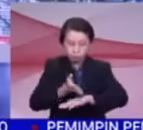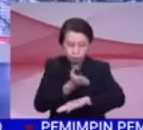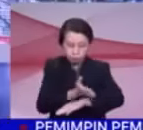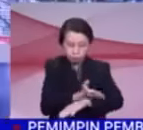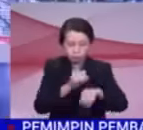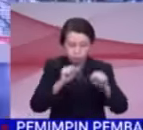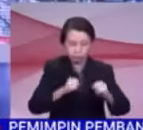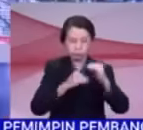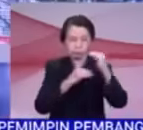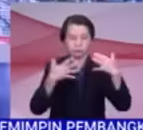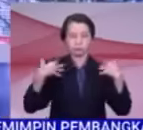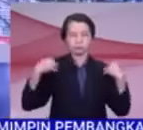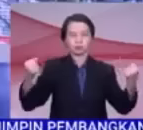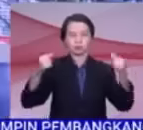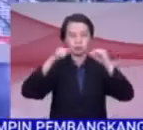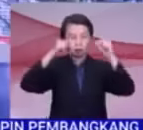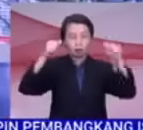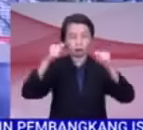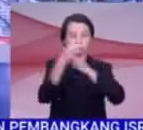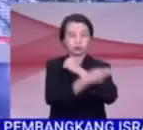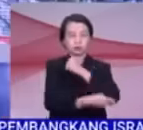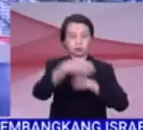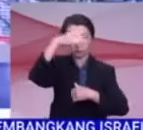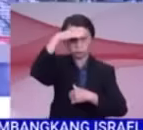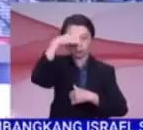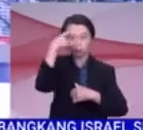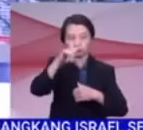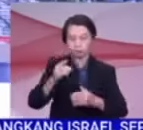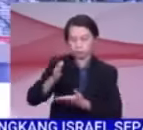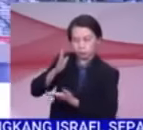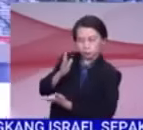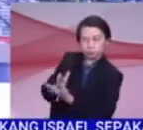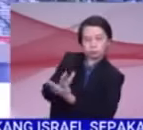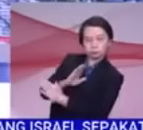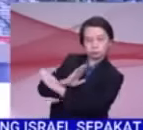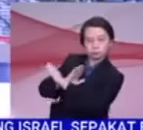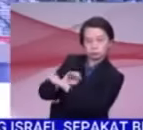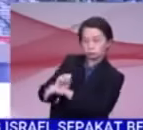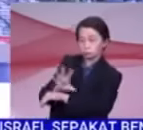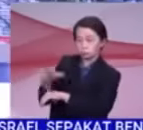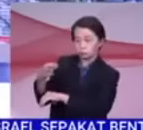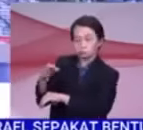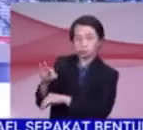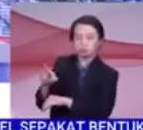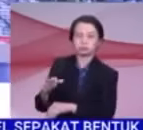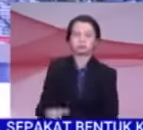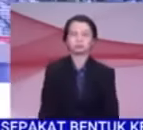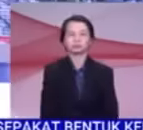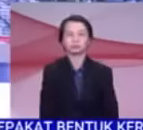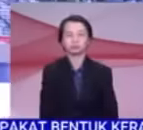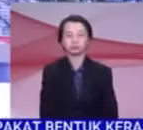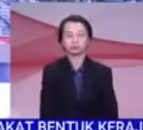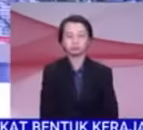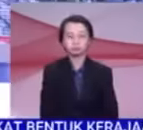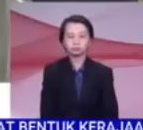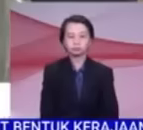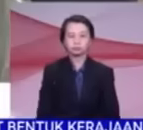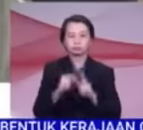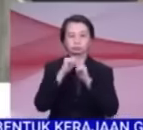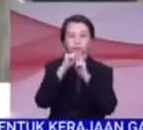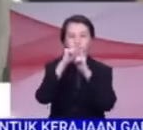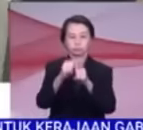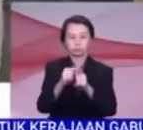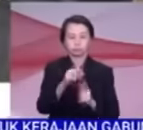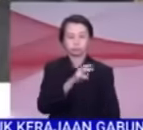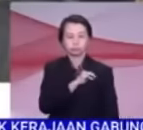keupayaan tahap kesehatan awam energi itu untuk memutuskan rantai Anca kitan kobis 19 dalam satu